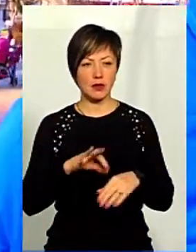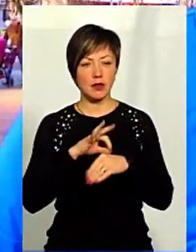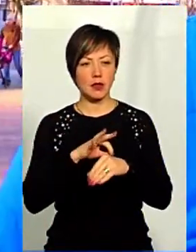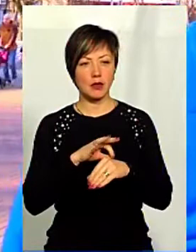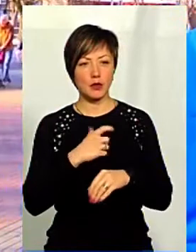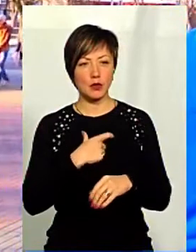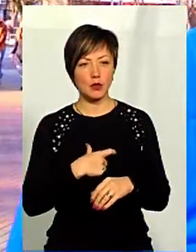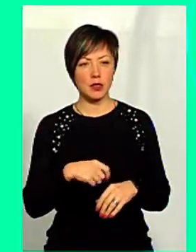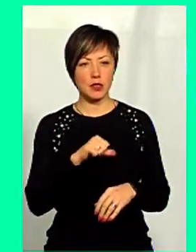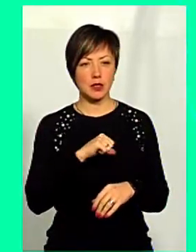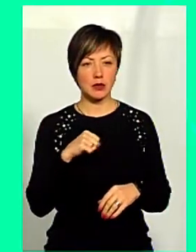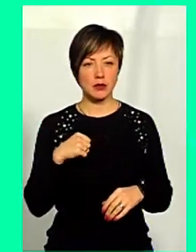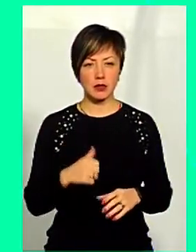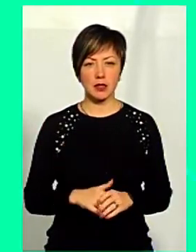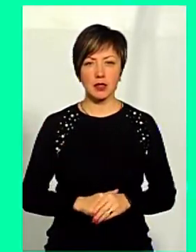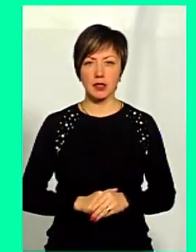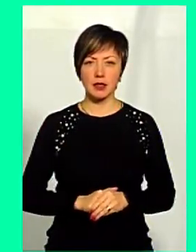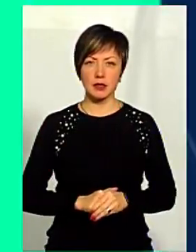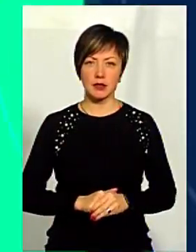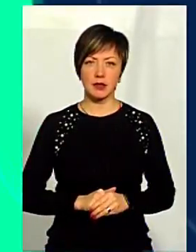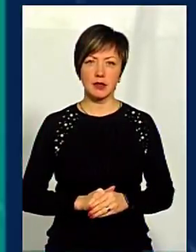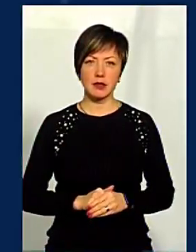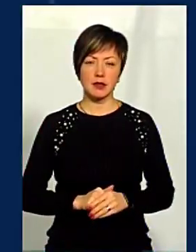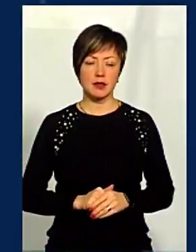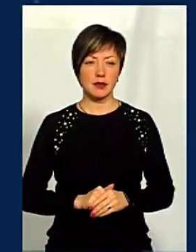собі самі.